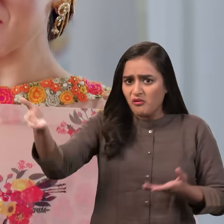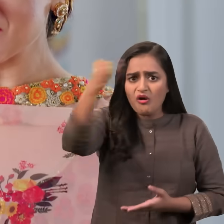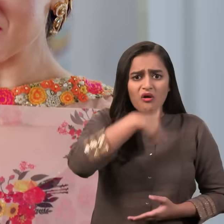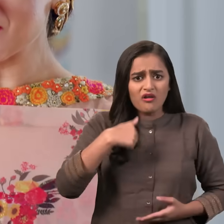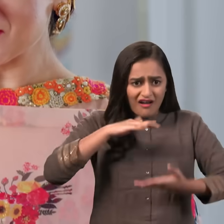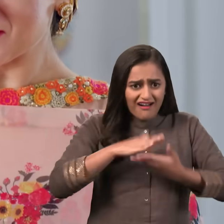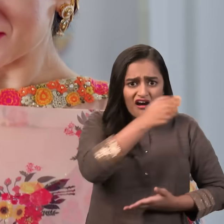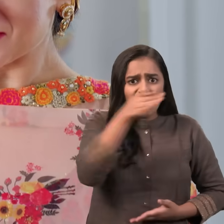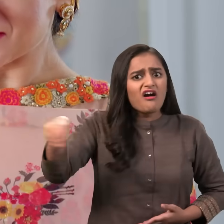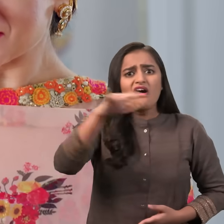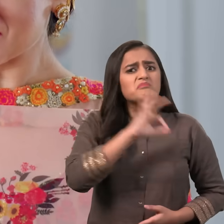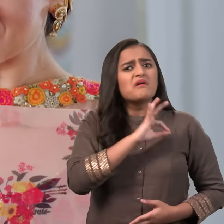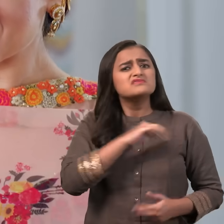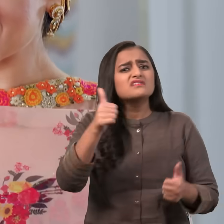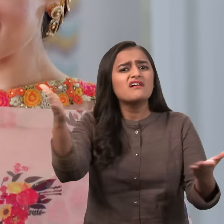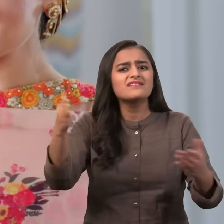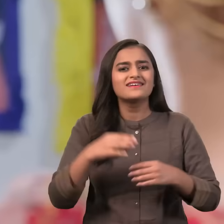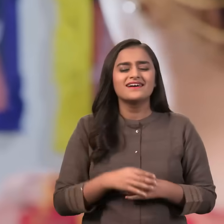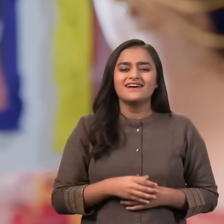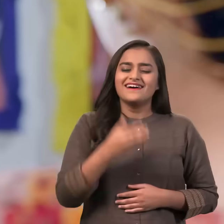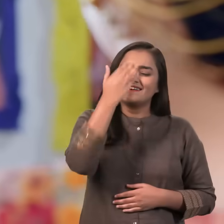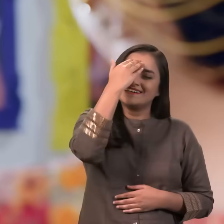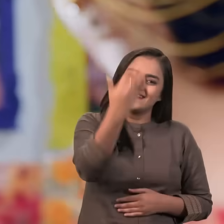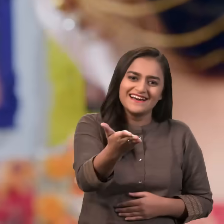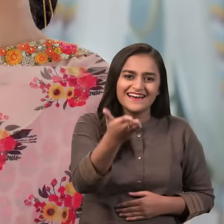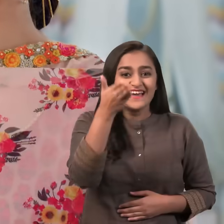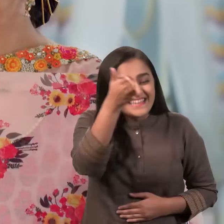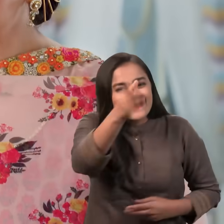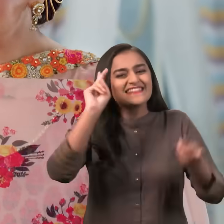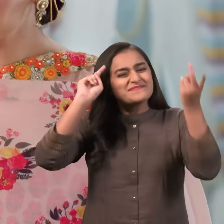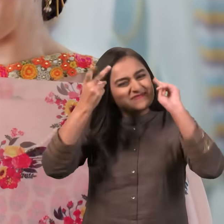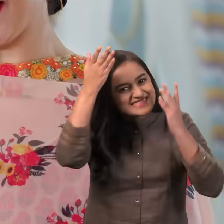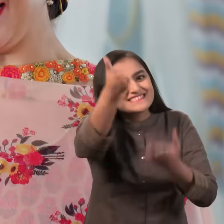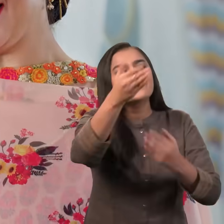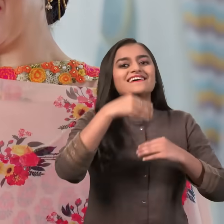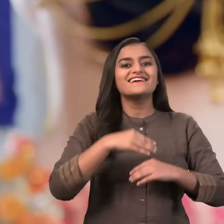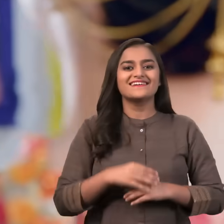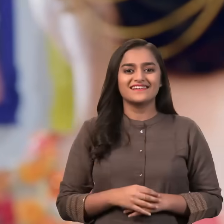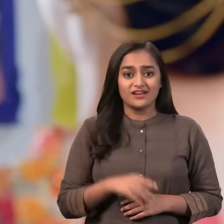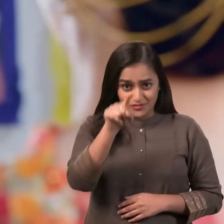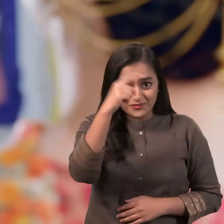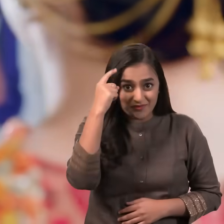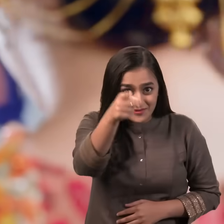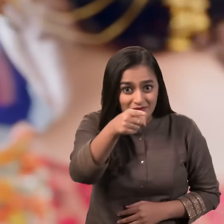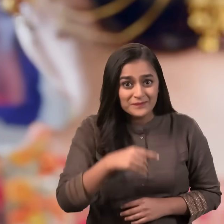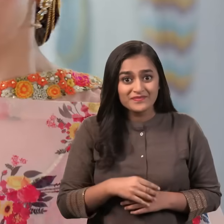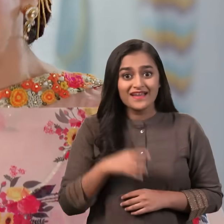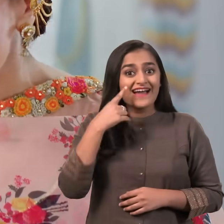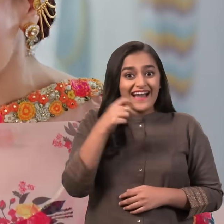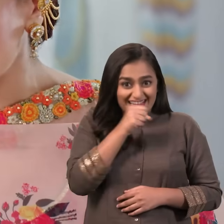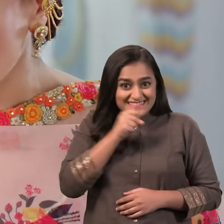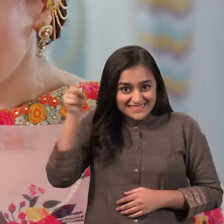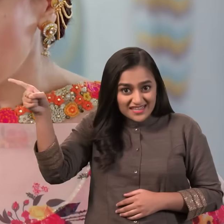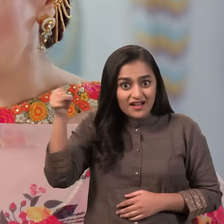यहाँ तो सबको पता नहीं मेरे शादियों में जाने से क्या प्रॉब्लम है। यही तो गलतफहमी है तेरी। तुझे पता है